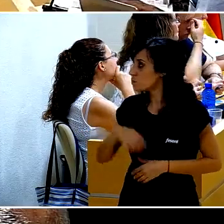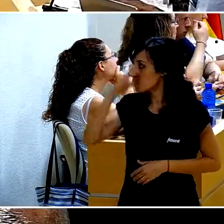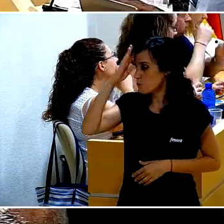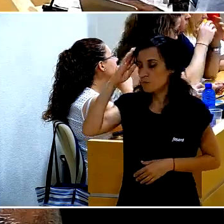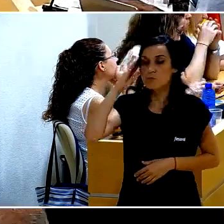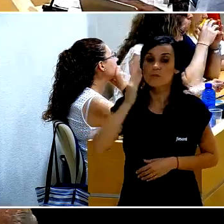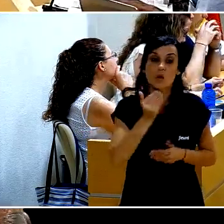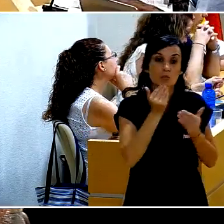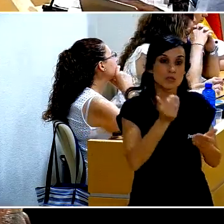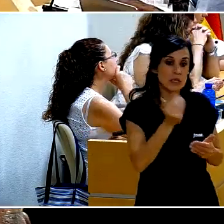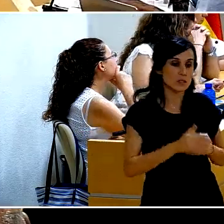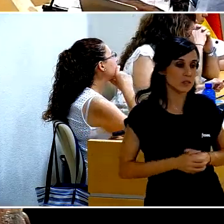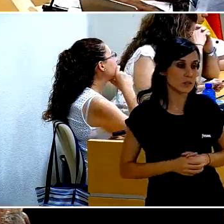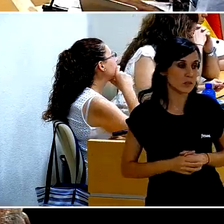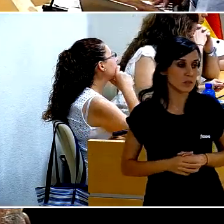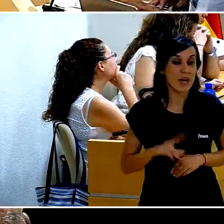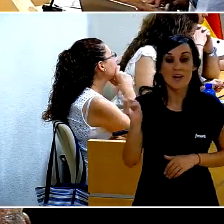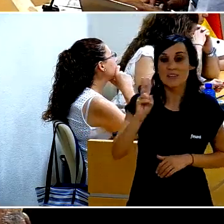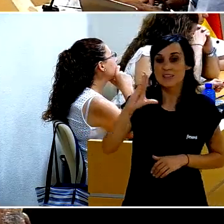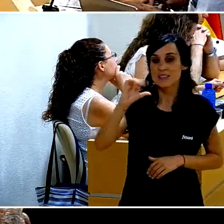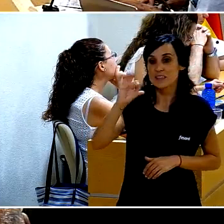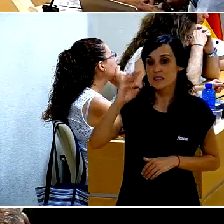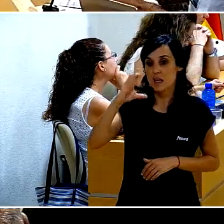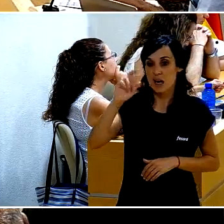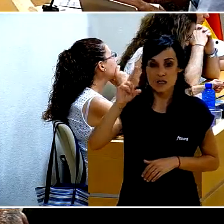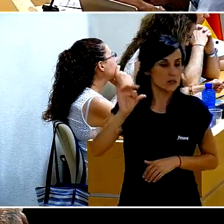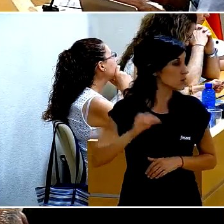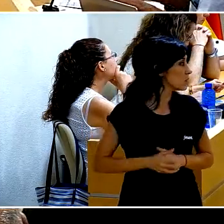Moltes gràcies. Vicenç Iscar, per Partit Socialista.